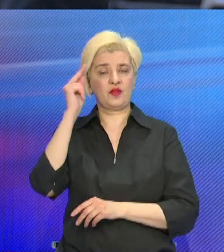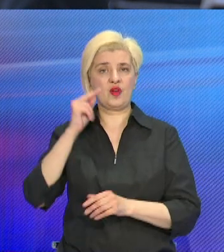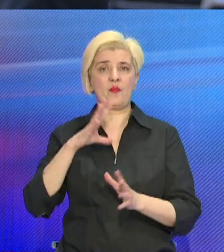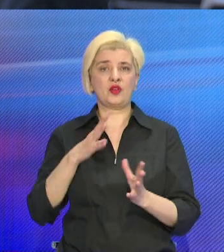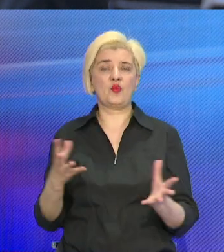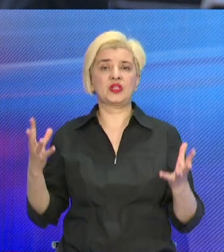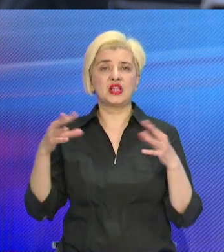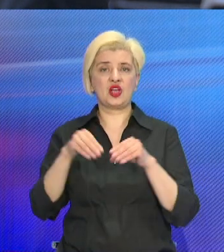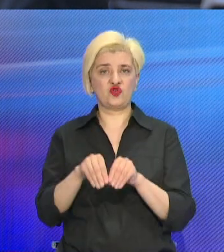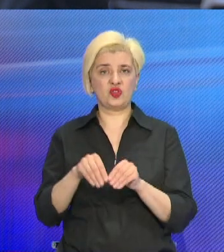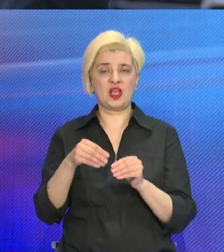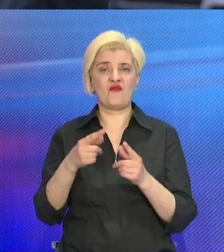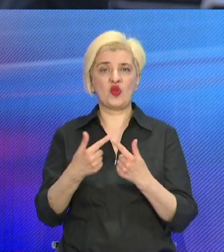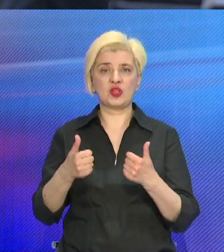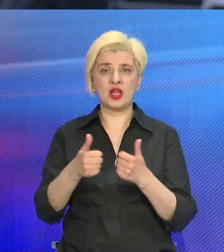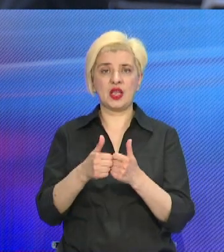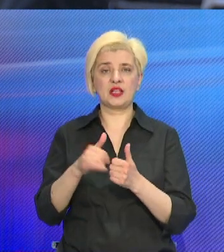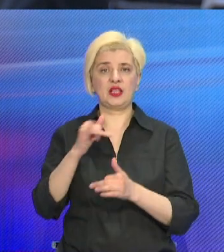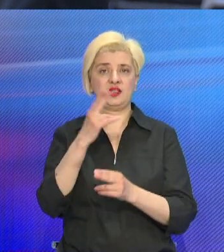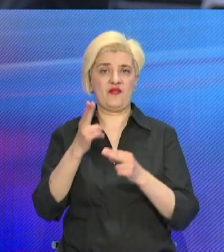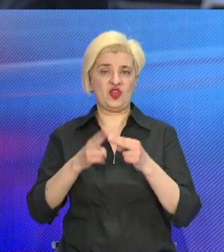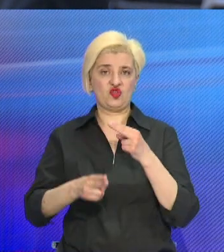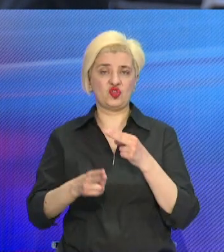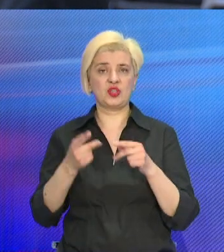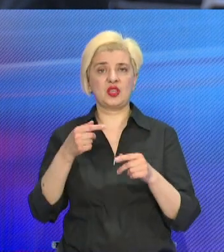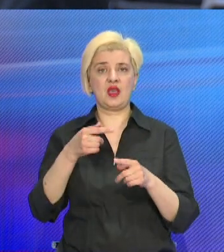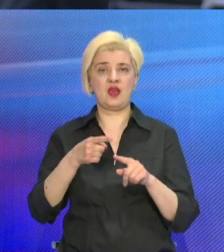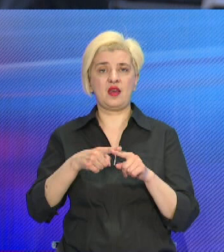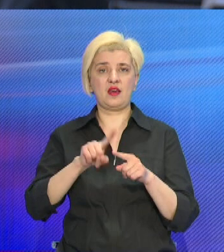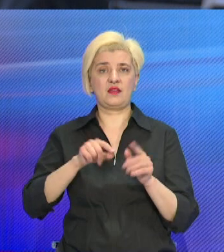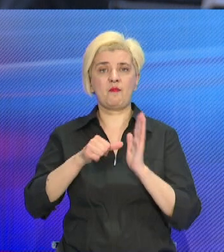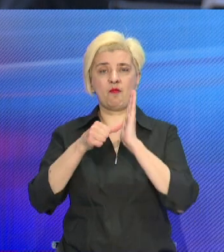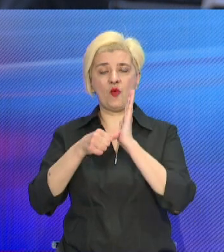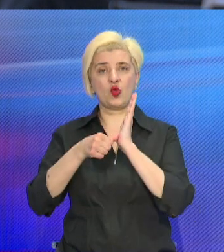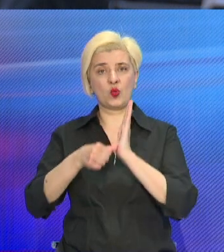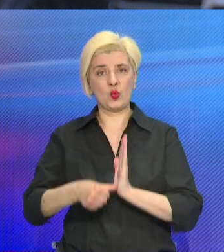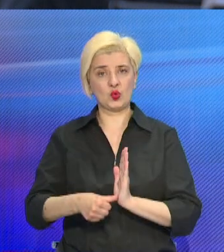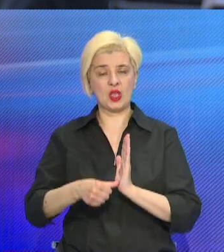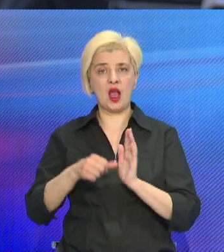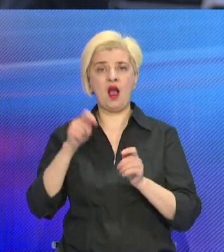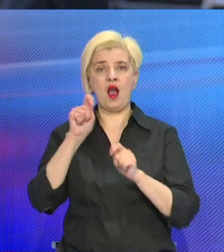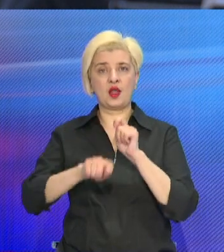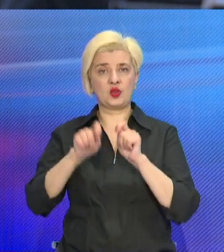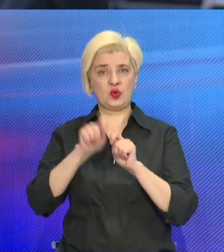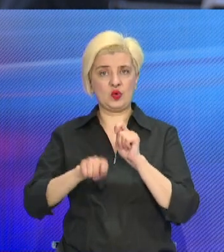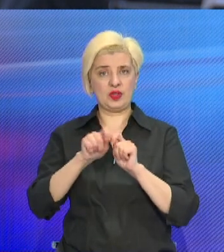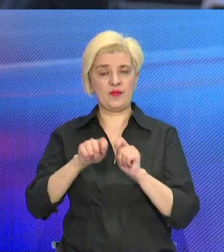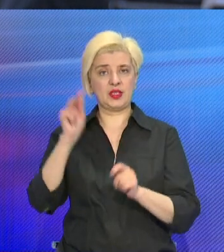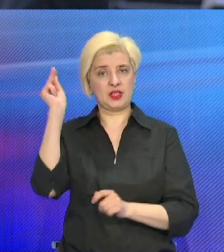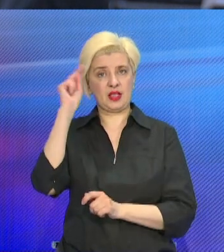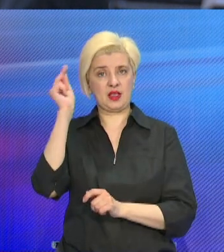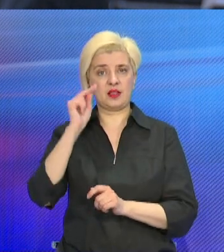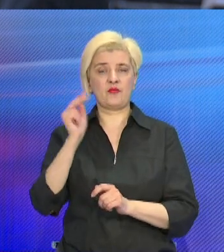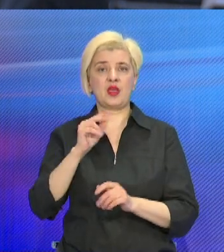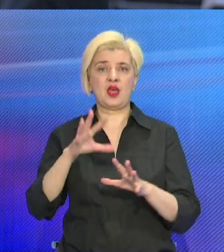расчеты, вот, и завершить это полугодие контрольными занятиями, то есть так называемый экзамен на зрелость, который пройдет в